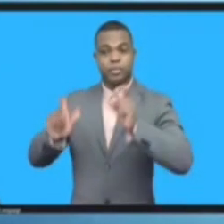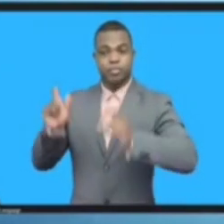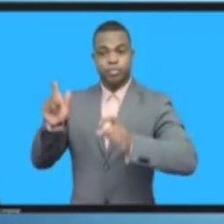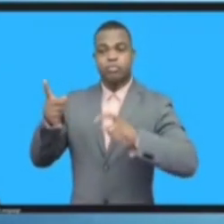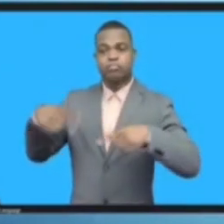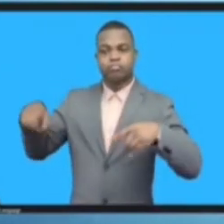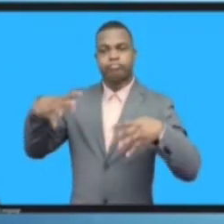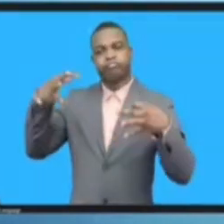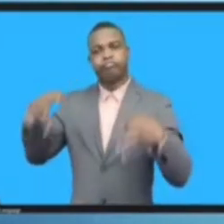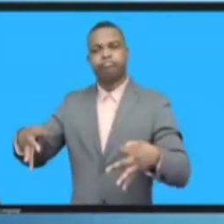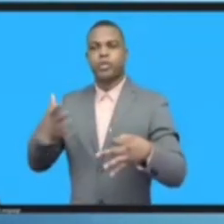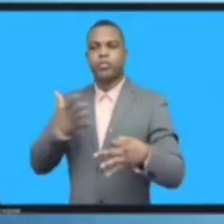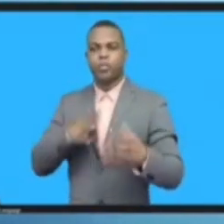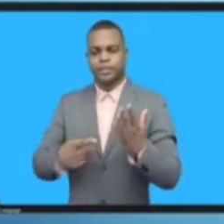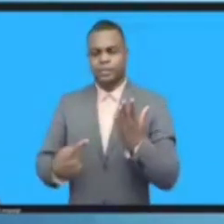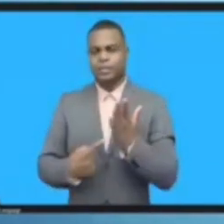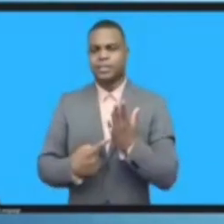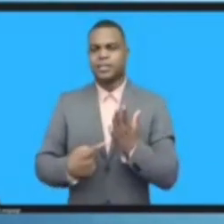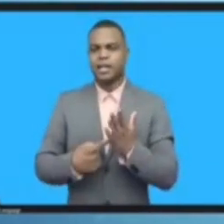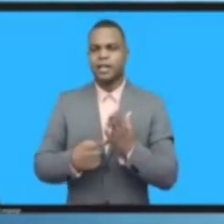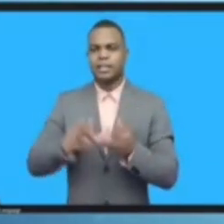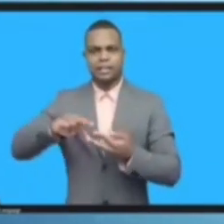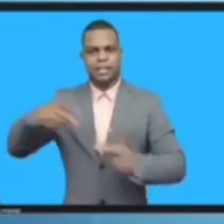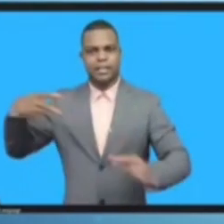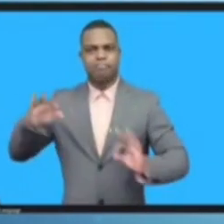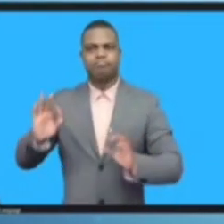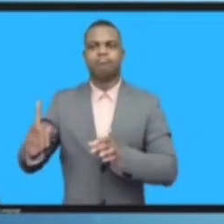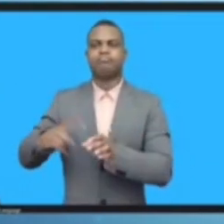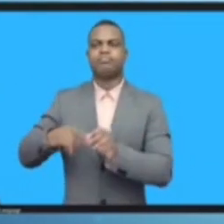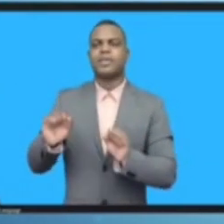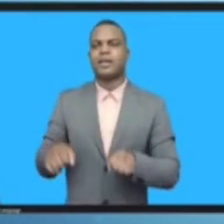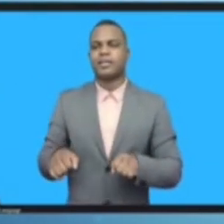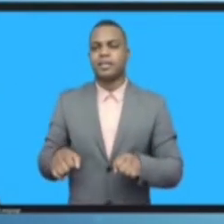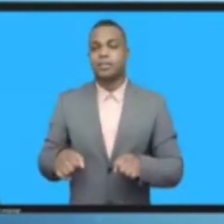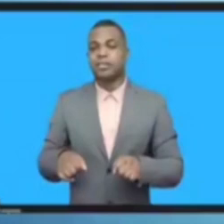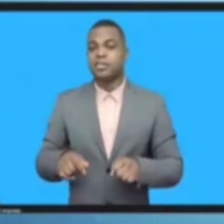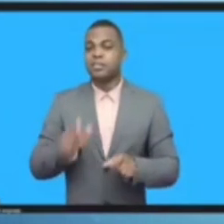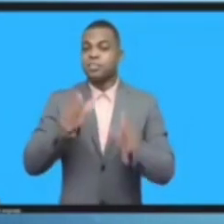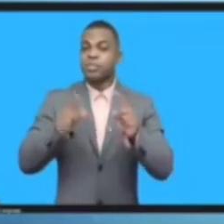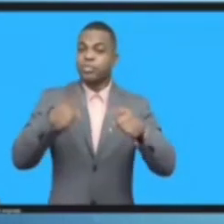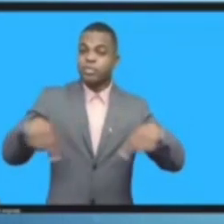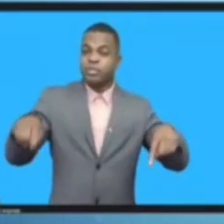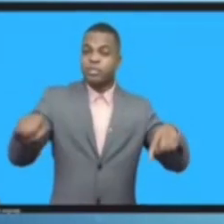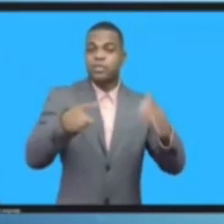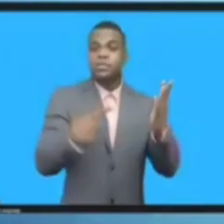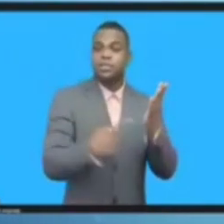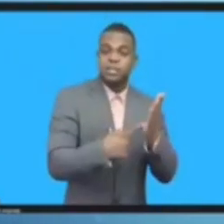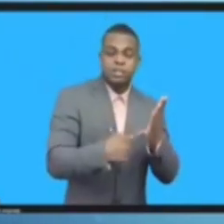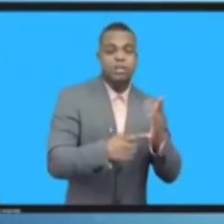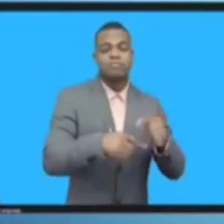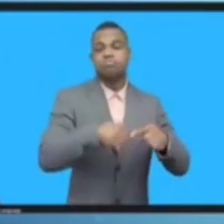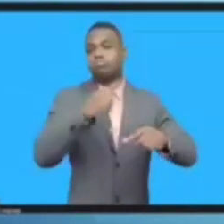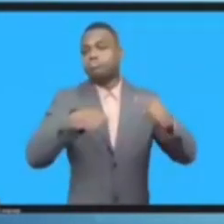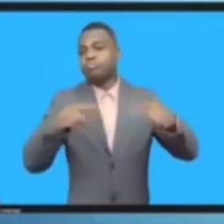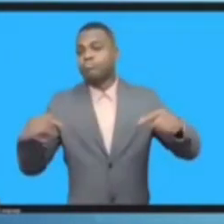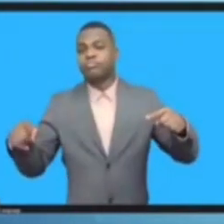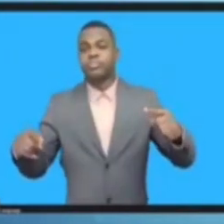techniques, il y aura donc un Internet unique mondial sans aucune frontière